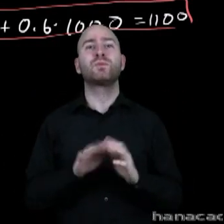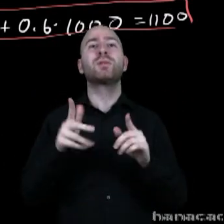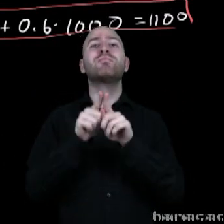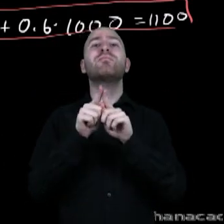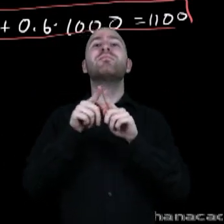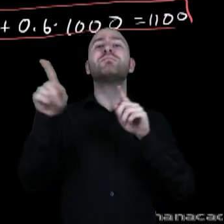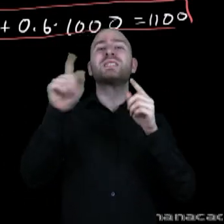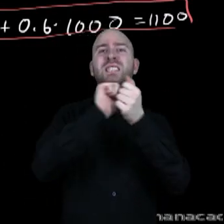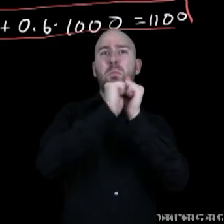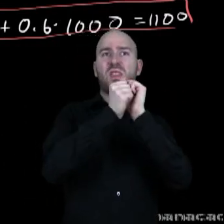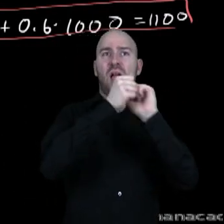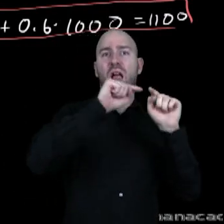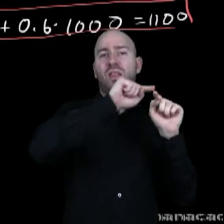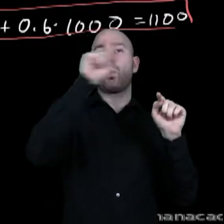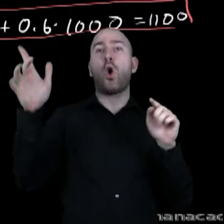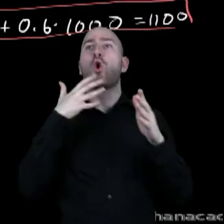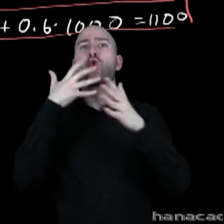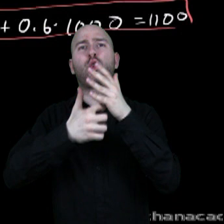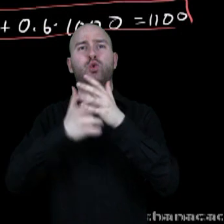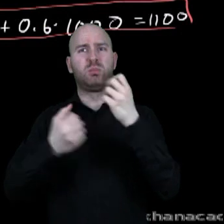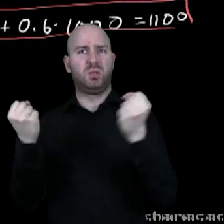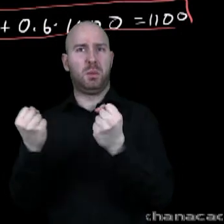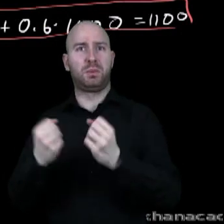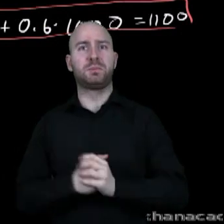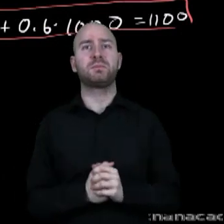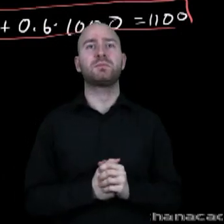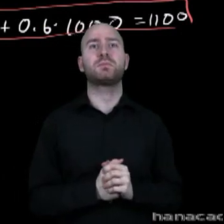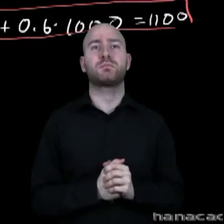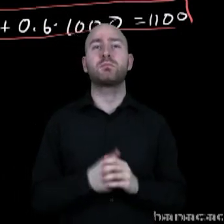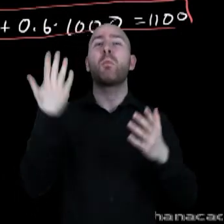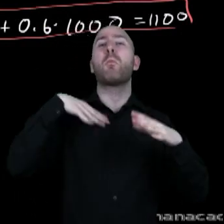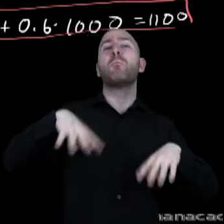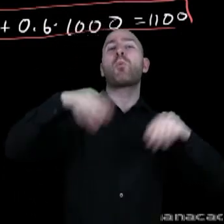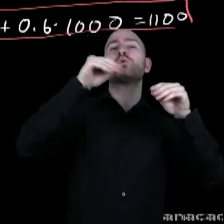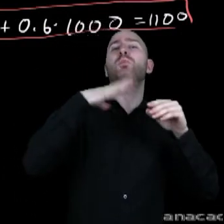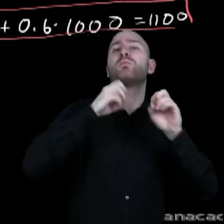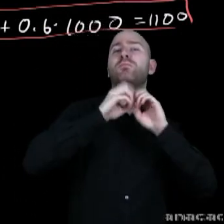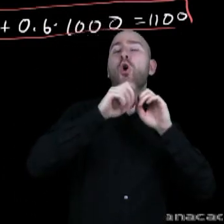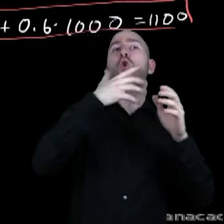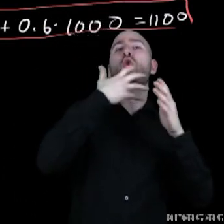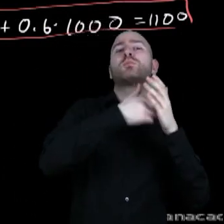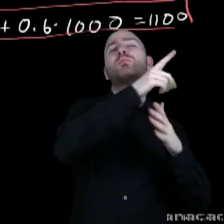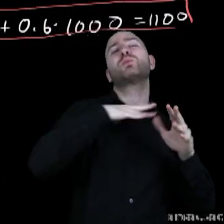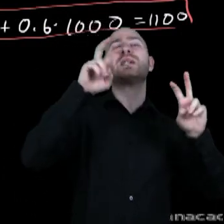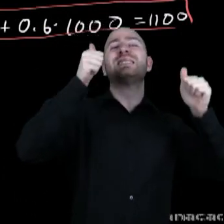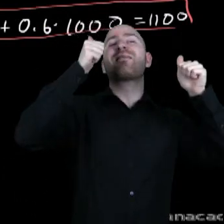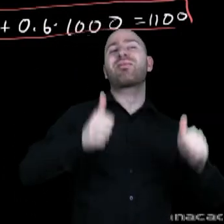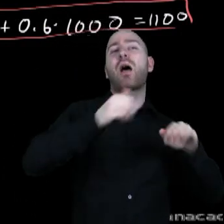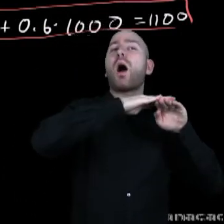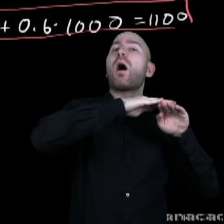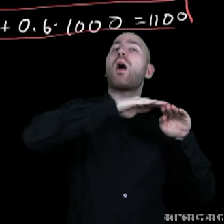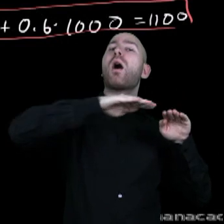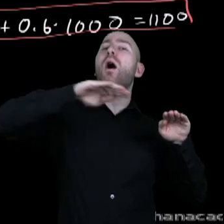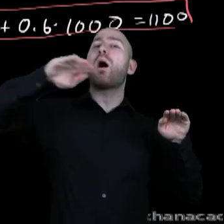Opisuję tu zmiany krańcowej skłonności do konsumpcji. W pierwszym modelu mieliśmy podstawową krańcową skłonność do konsumpcji.